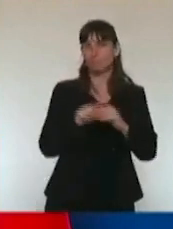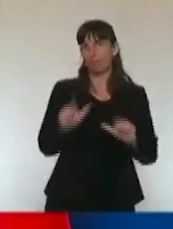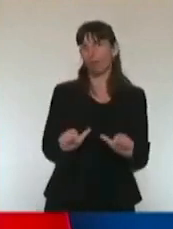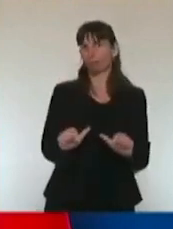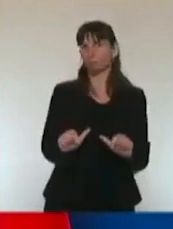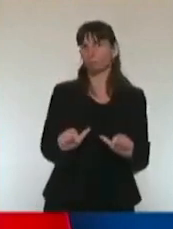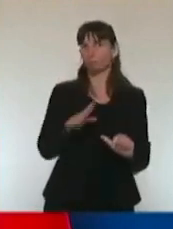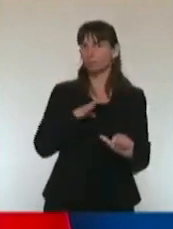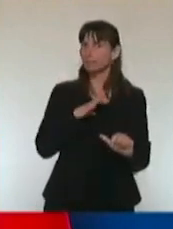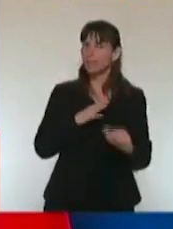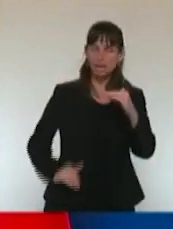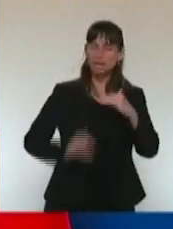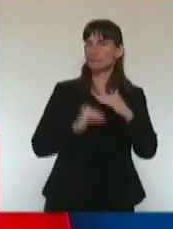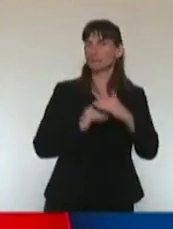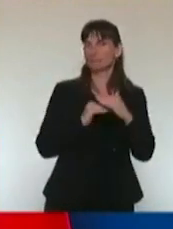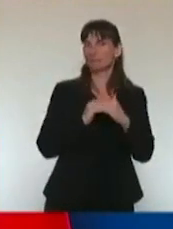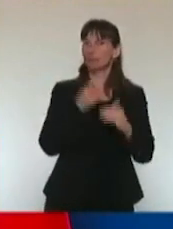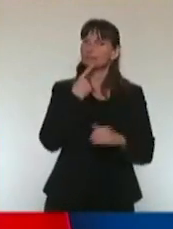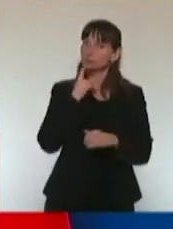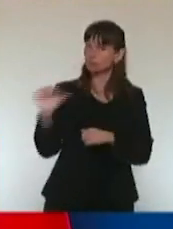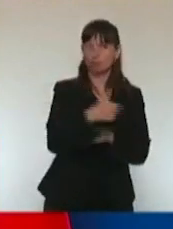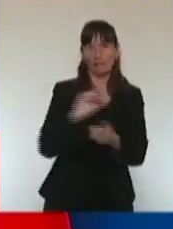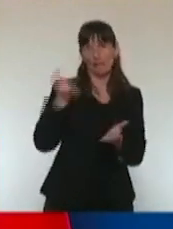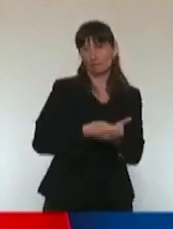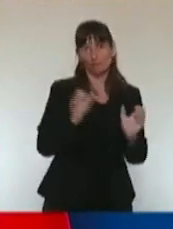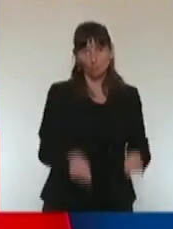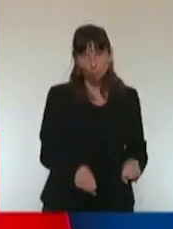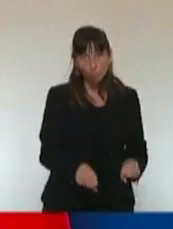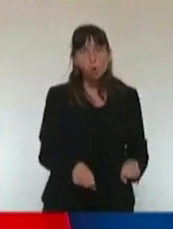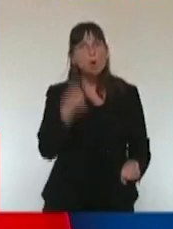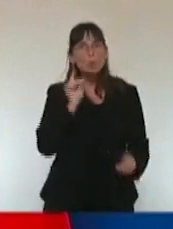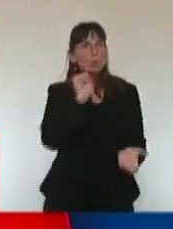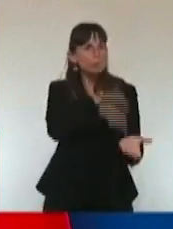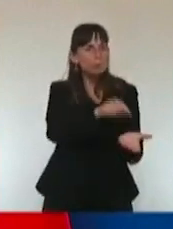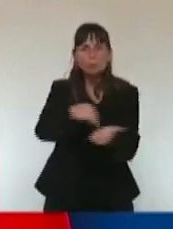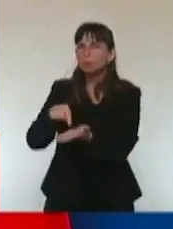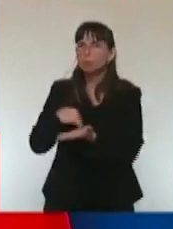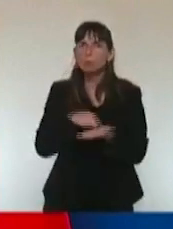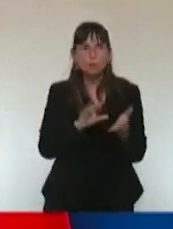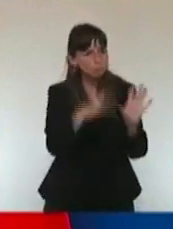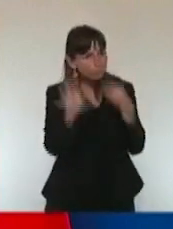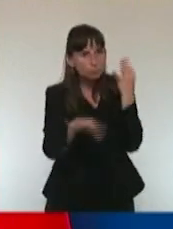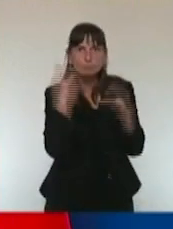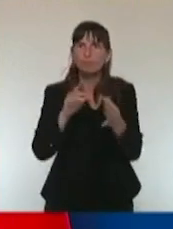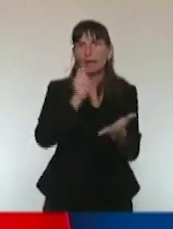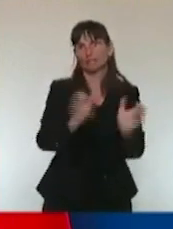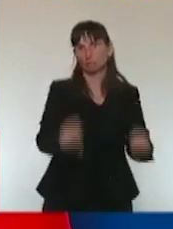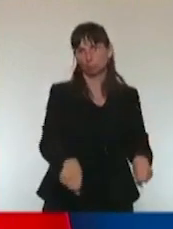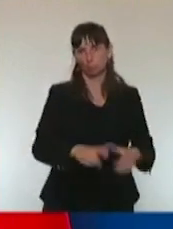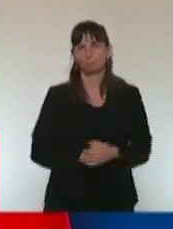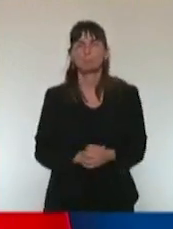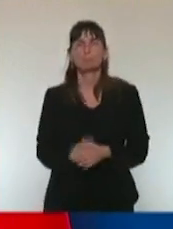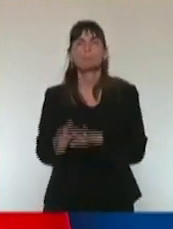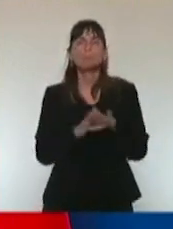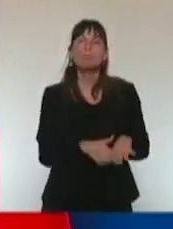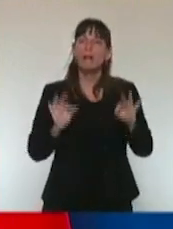à ce que là aussi nous ayons la possibilité dans le plus grand nombre d'endroits possibles de pouvoir nous en douter quant au port du masque